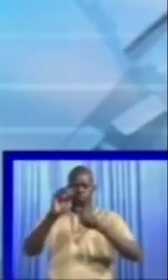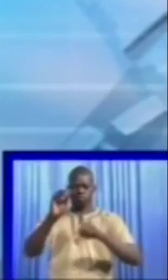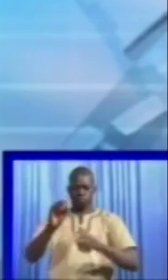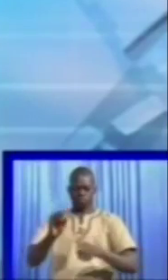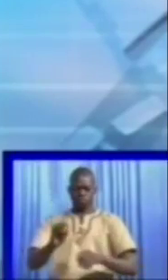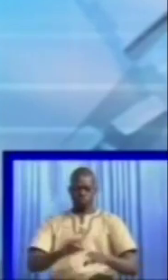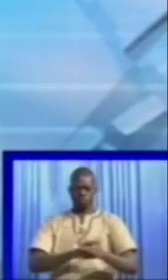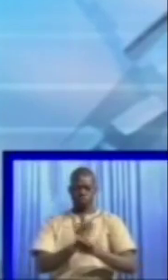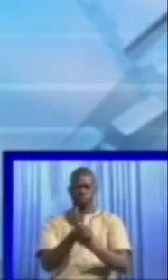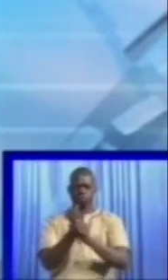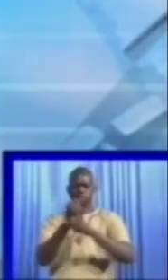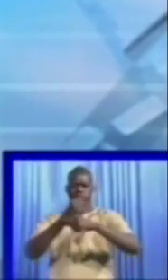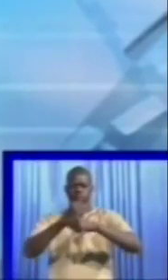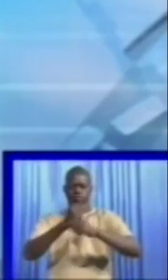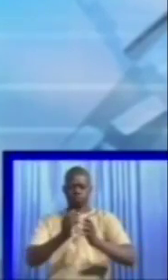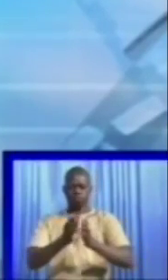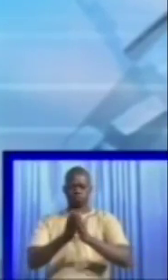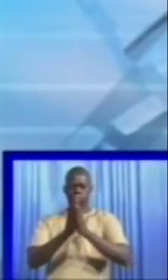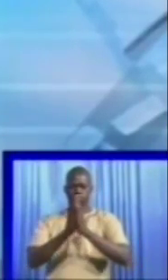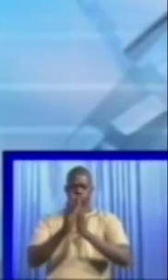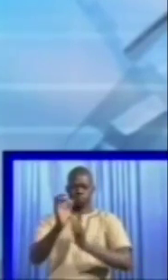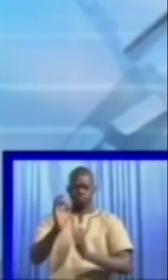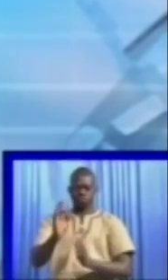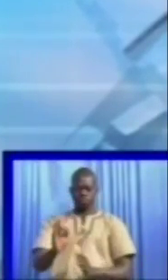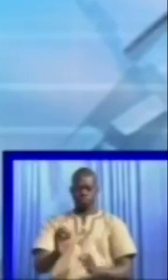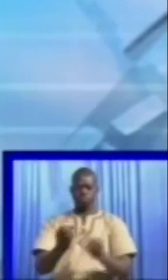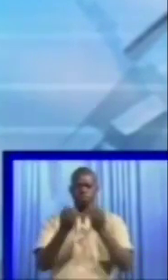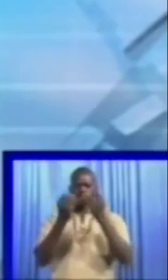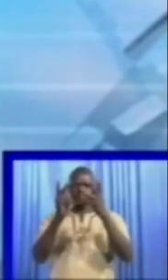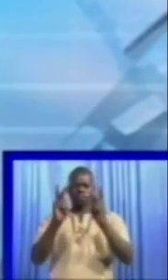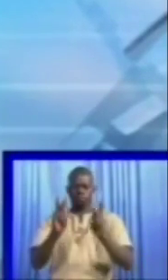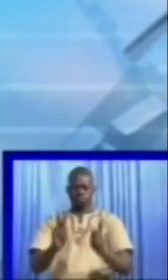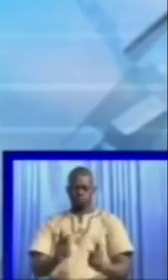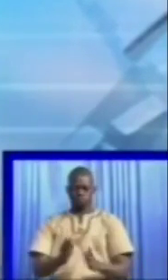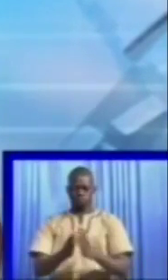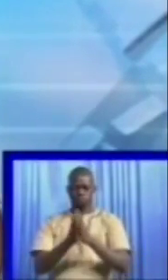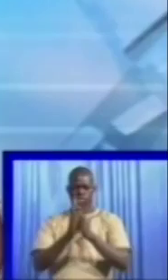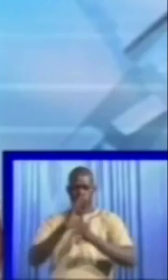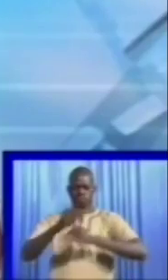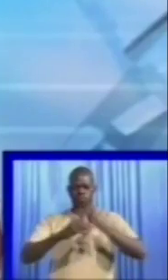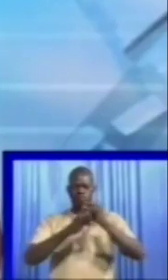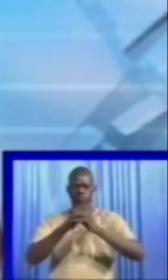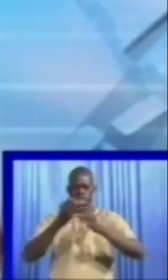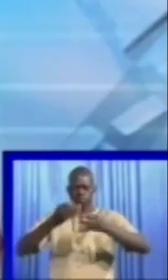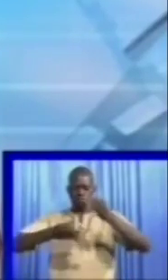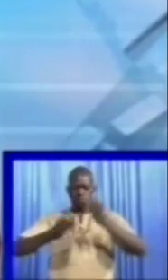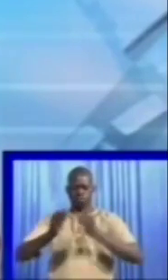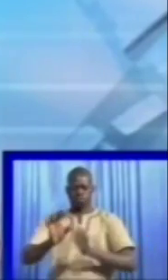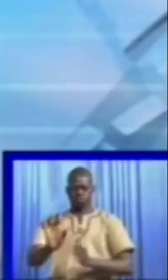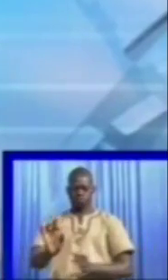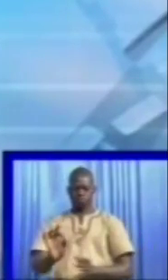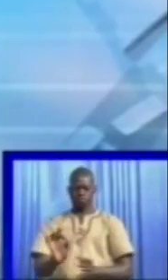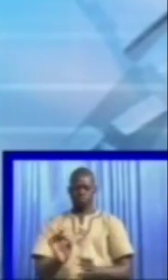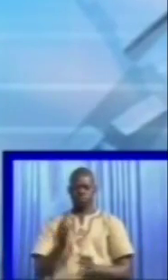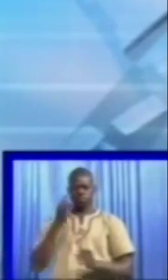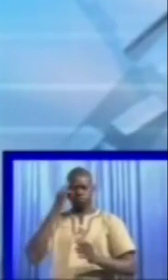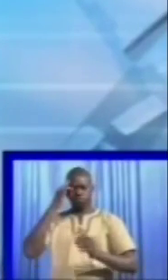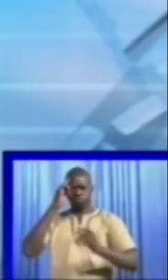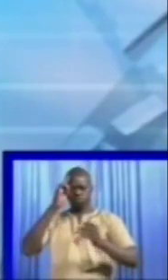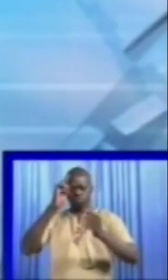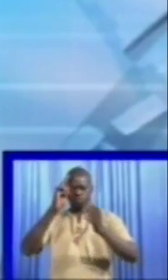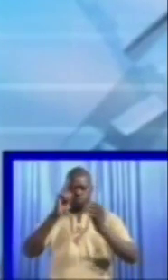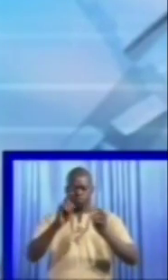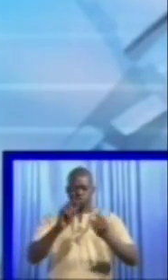sur initiative du médiateur du Faso. Plusieurs acteurs de la médiation et du monde judiciaire se sont retrouvés pour une synergie